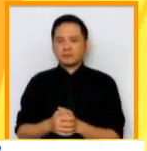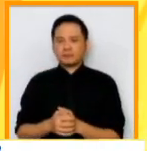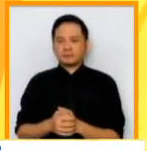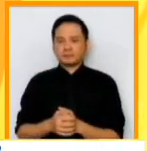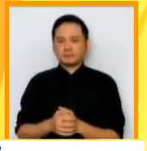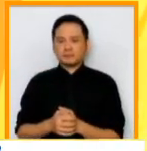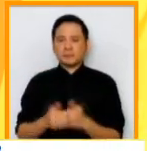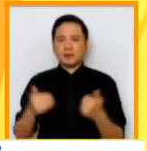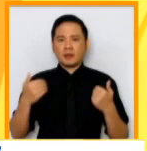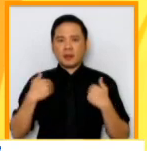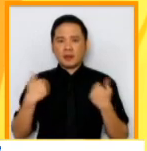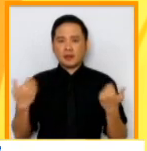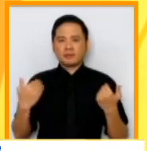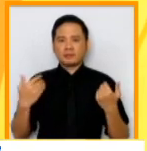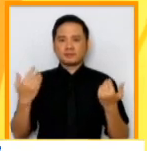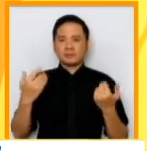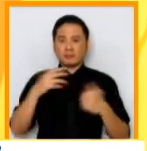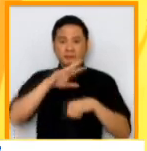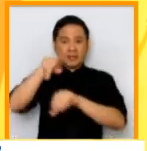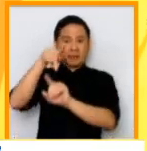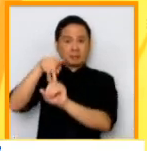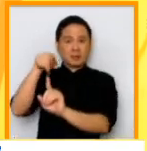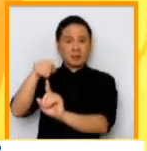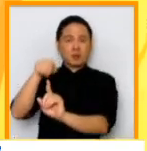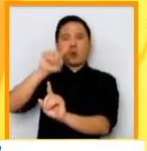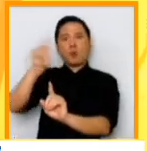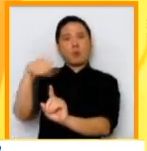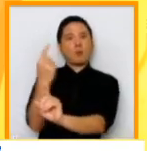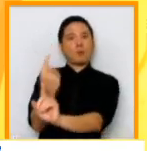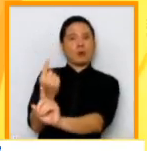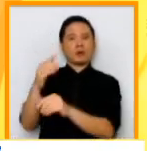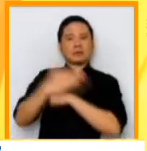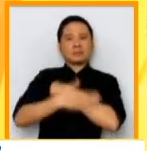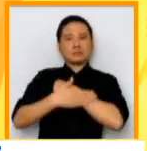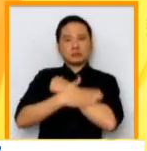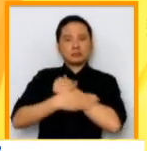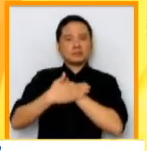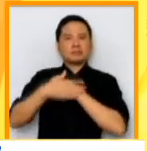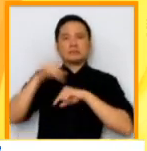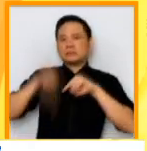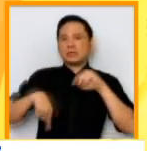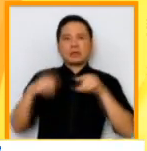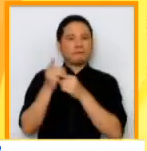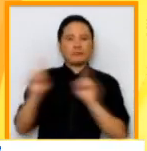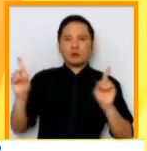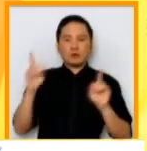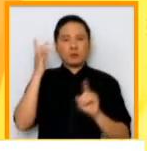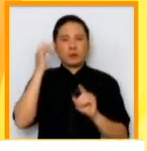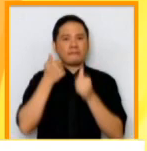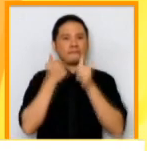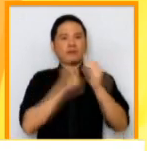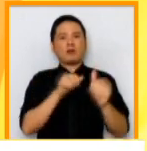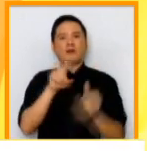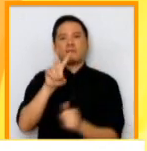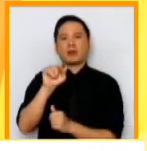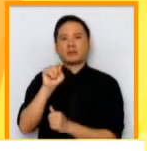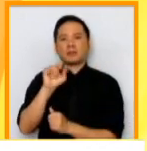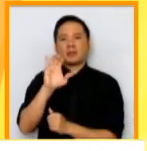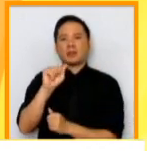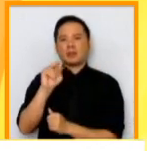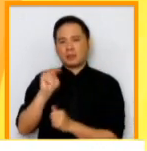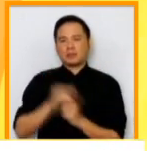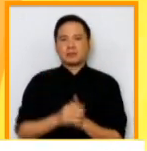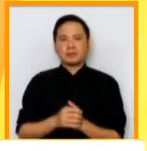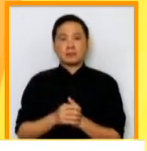na sa Pilipinas na lamang hindi pinapayagan ang absolute divorce bukod siyempre sa Vatican. Isasalang na ho sa plenaryo ang